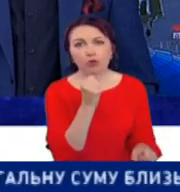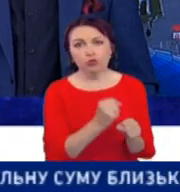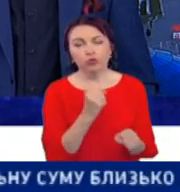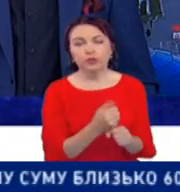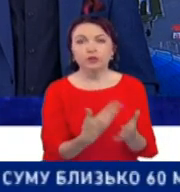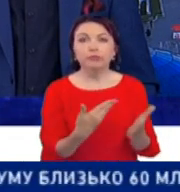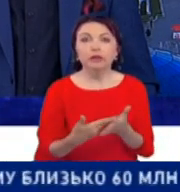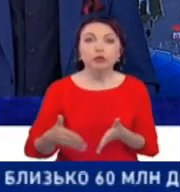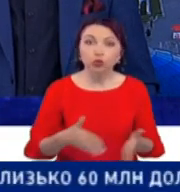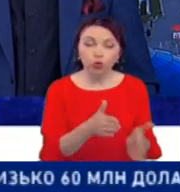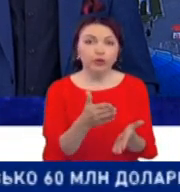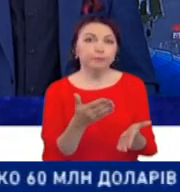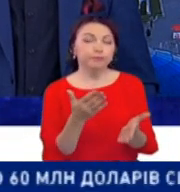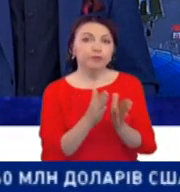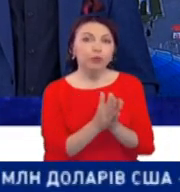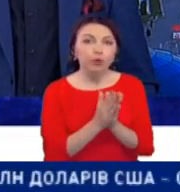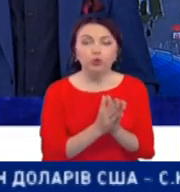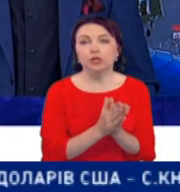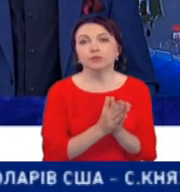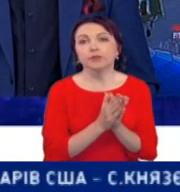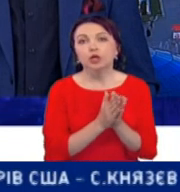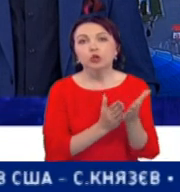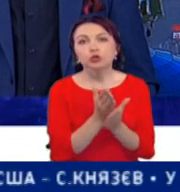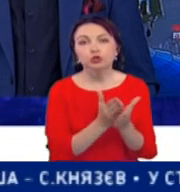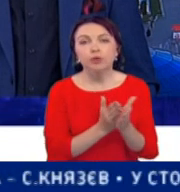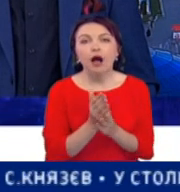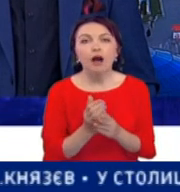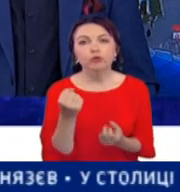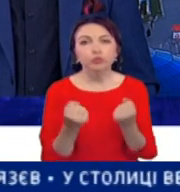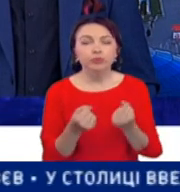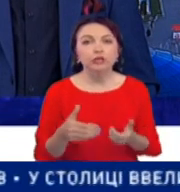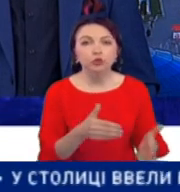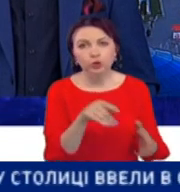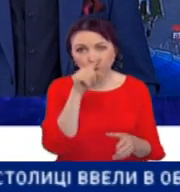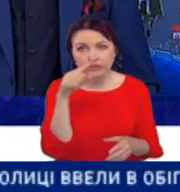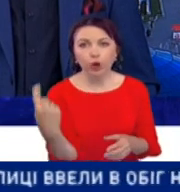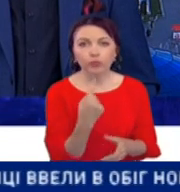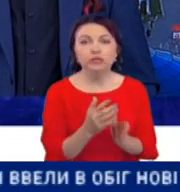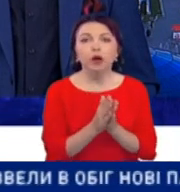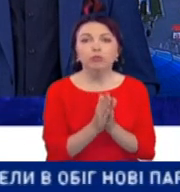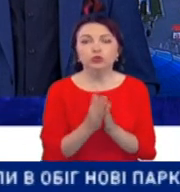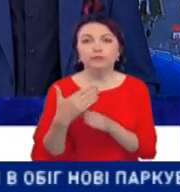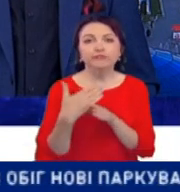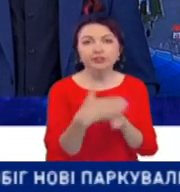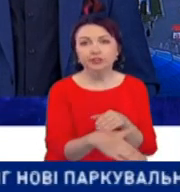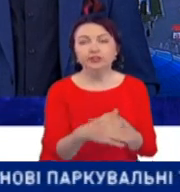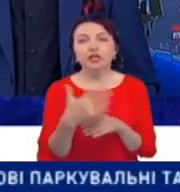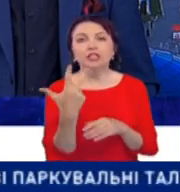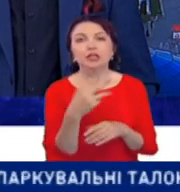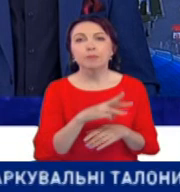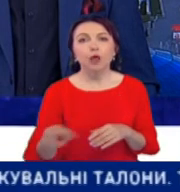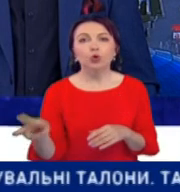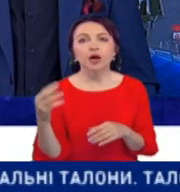по дорогам, скажімо так, просять служба автомобільних доріг Луганської області, просить виділити 3